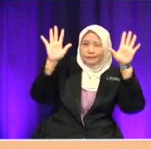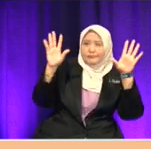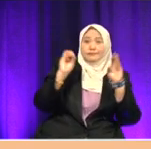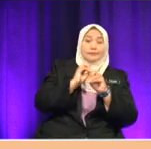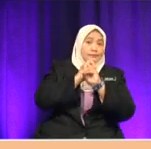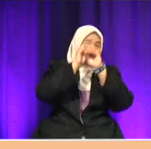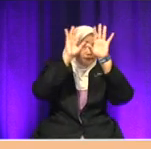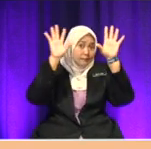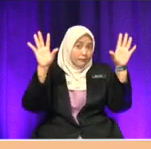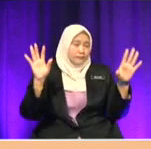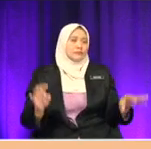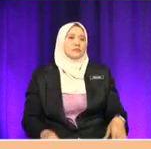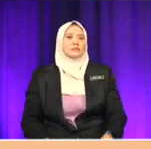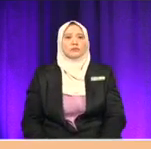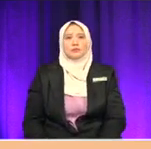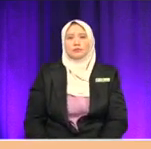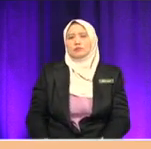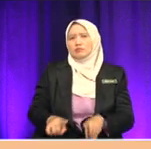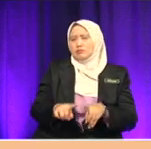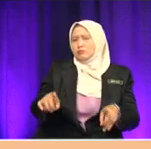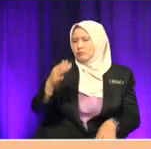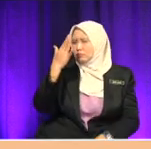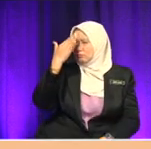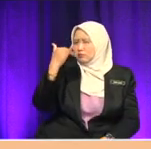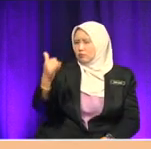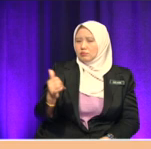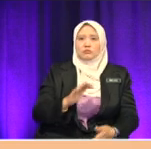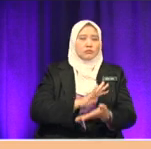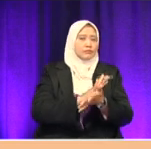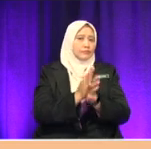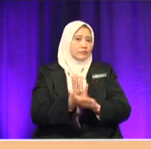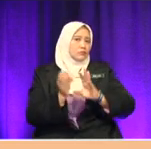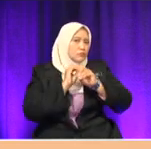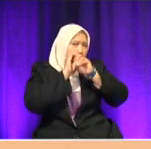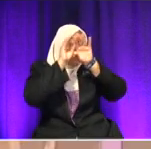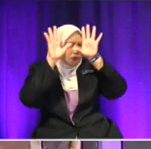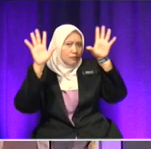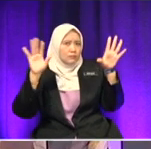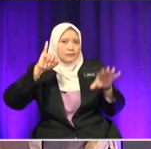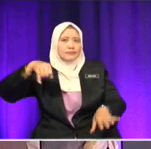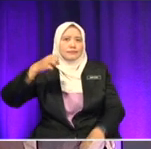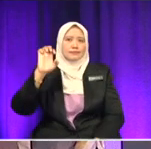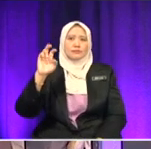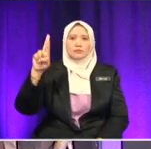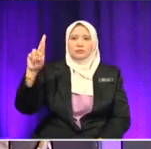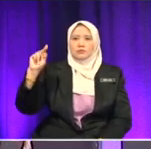Kelihatan. Kelihatan jernihnya di situ. Tapi kenapa berlakunya jernih tersebut? Cikgu nak minta tolong salah satu daripada pelajar cikgu untuk